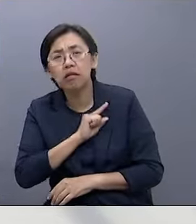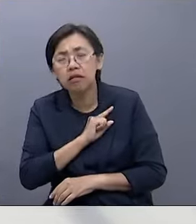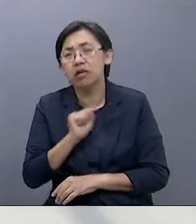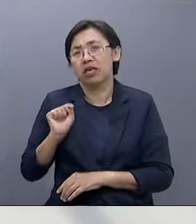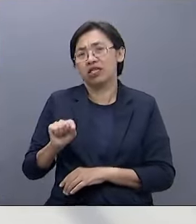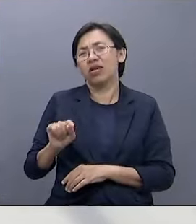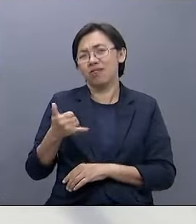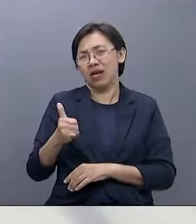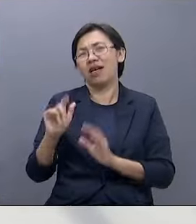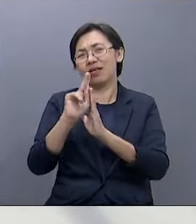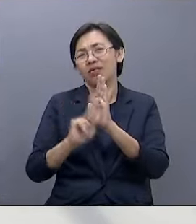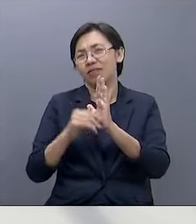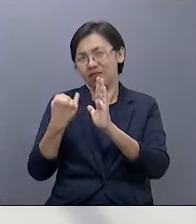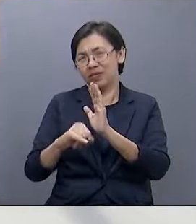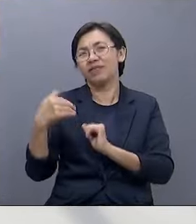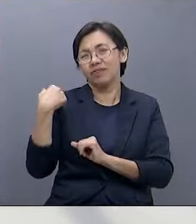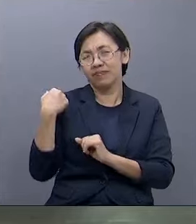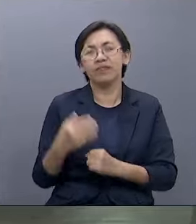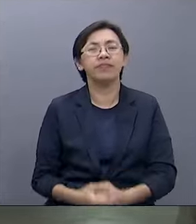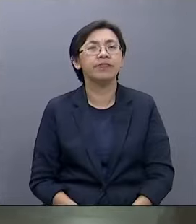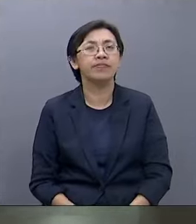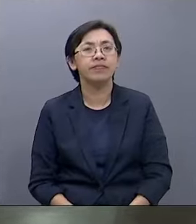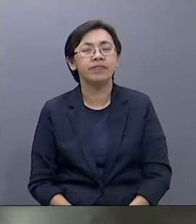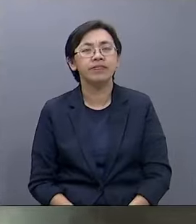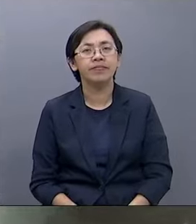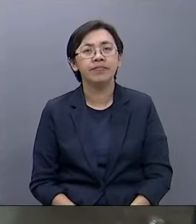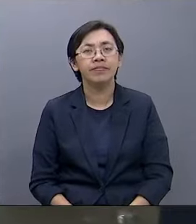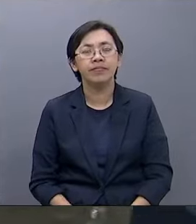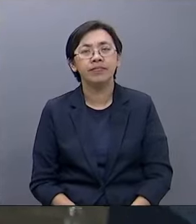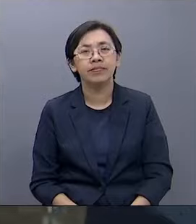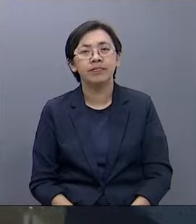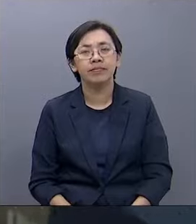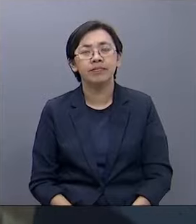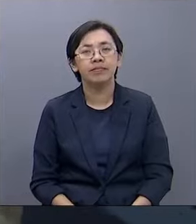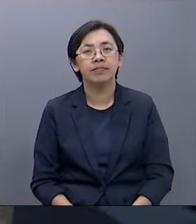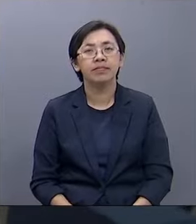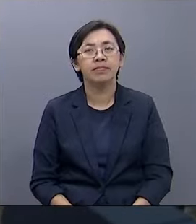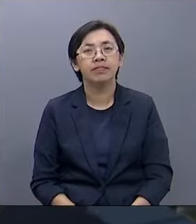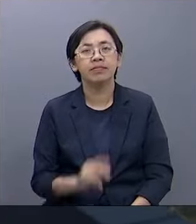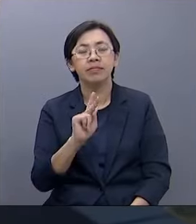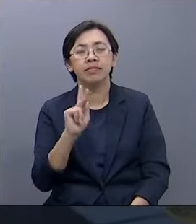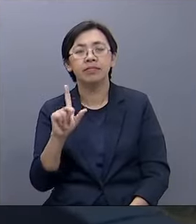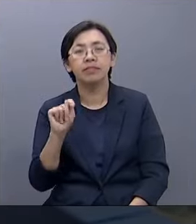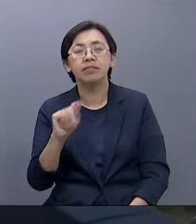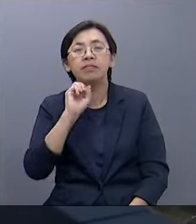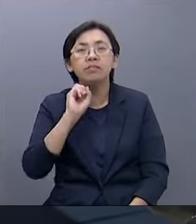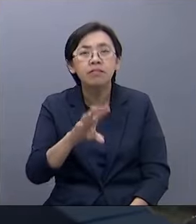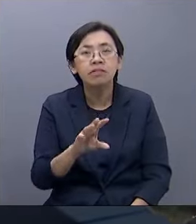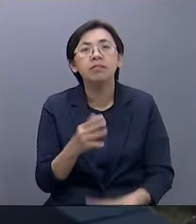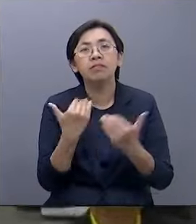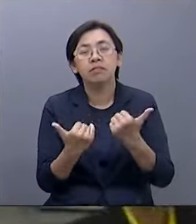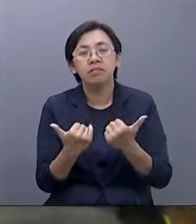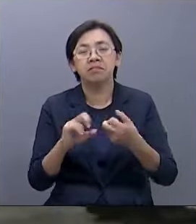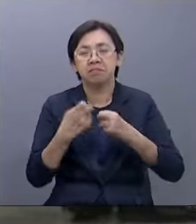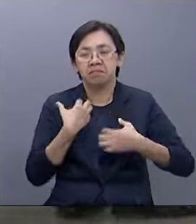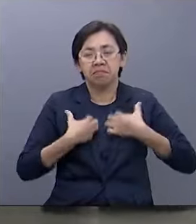เข้าข่ายผิดกฎหมายได้ด้วยเหมือนกันนะคะแต่ทีนี้คุณผู้ชมเรื่องนึงที่กกตเขาบอกมานั่นก็คือการรับเรื่องร้อง